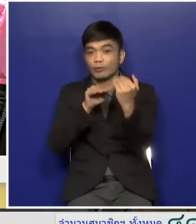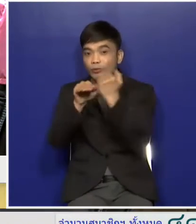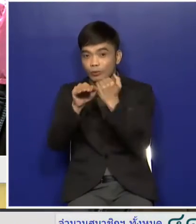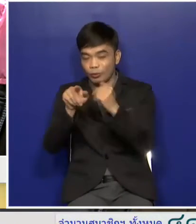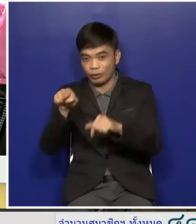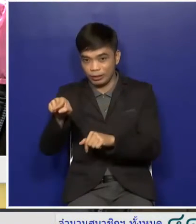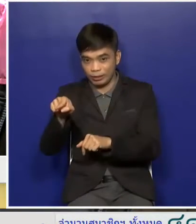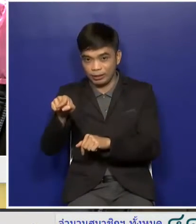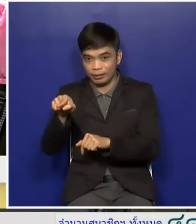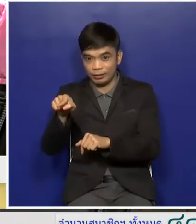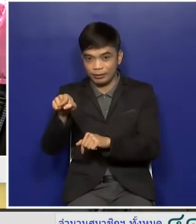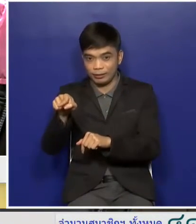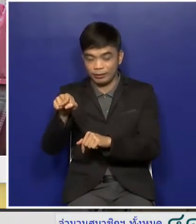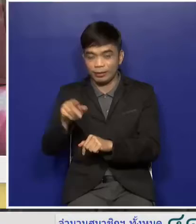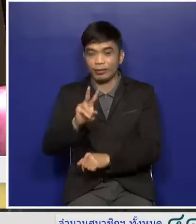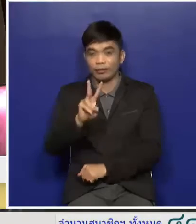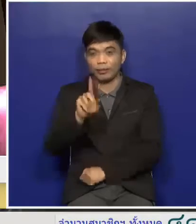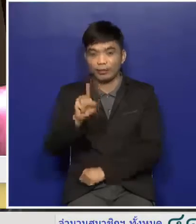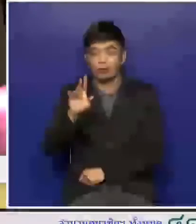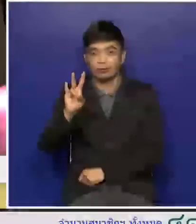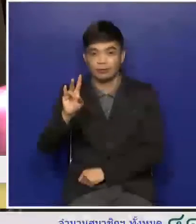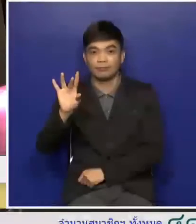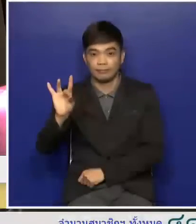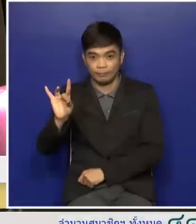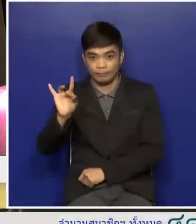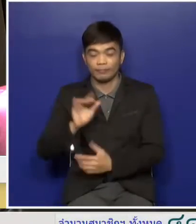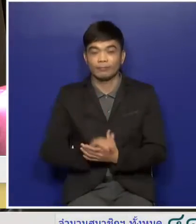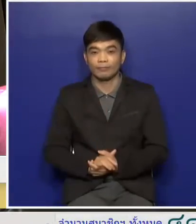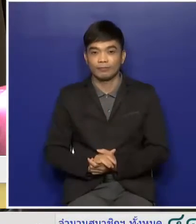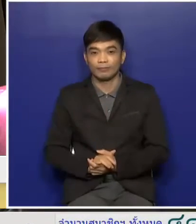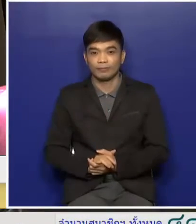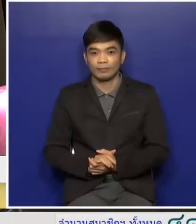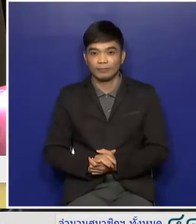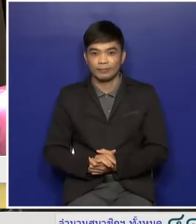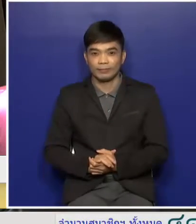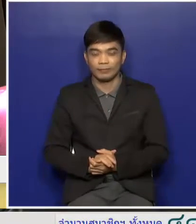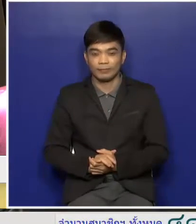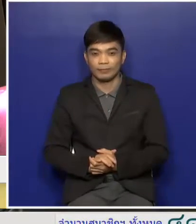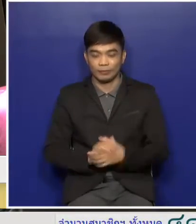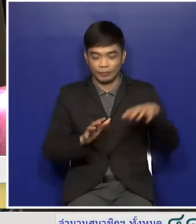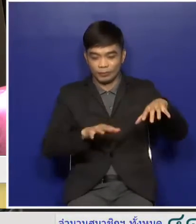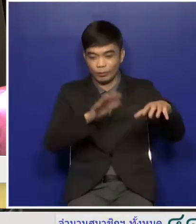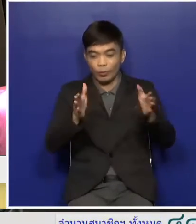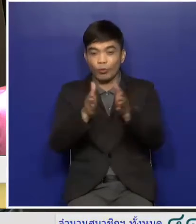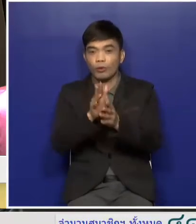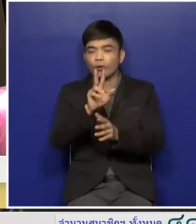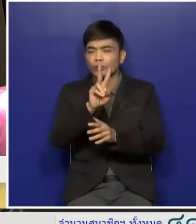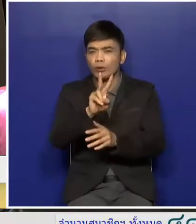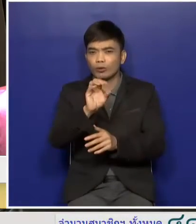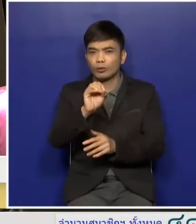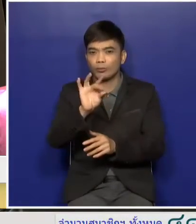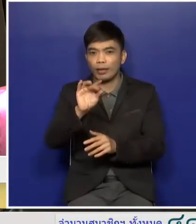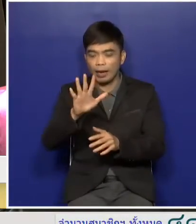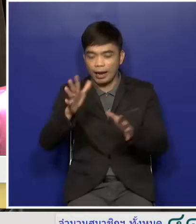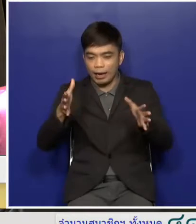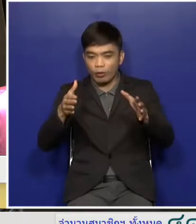คืวาริชำราบคือ 2178ซึงจะเข้ามารวมกัที่ 2085 และประบนจบกัที่